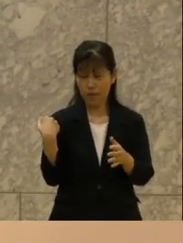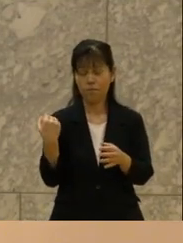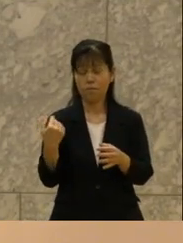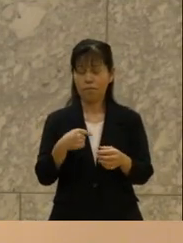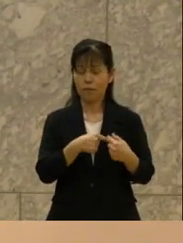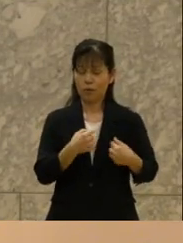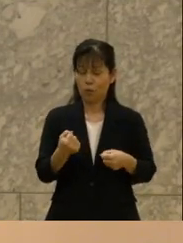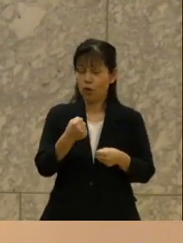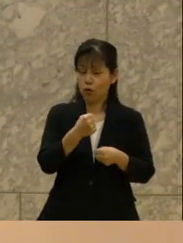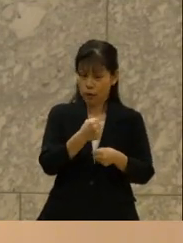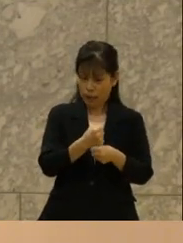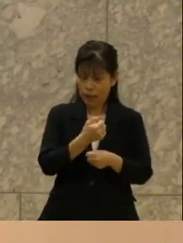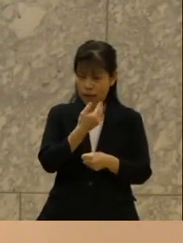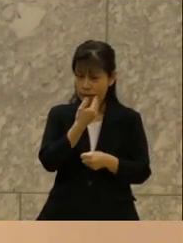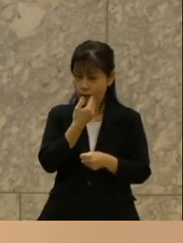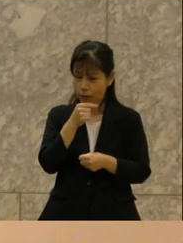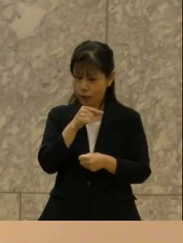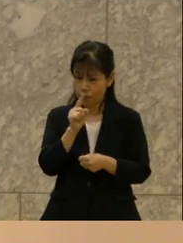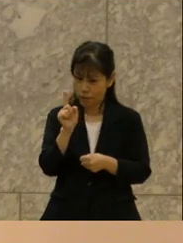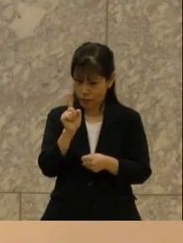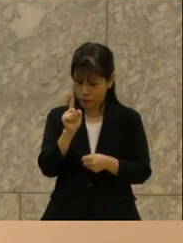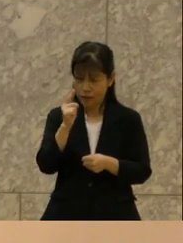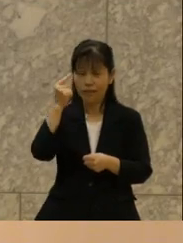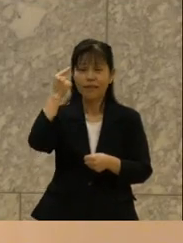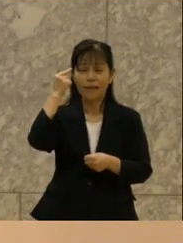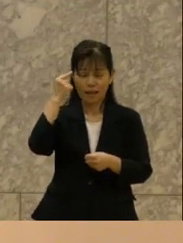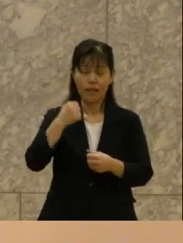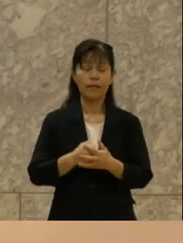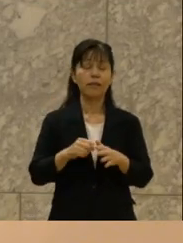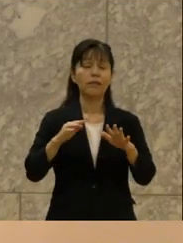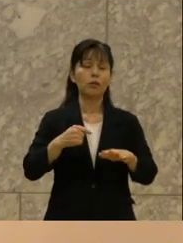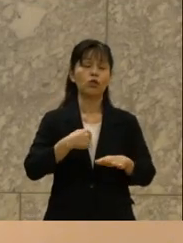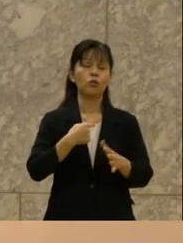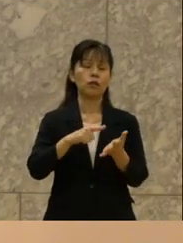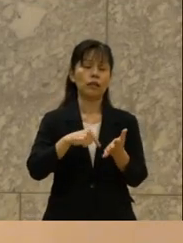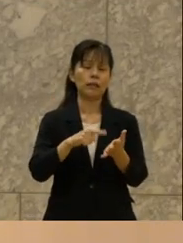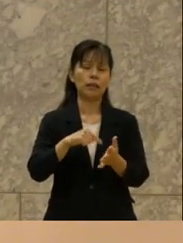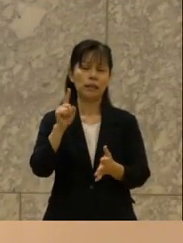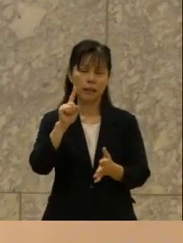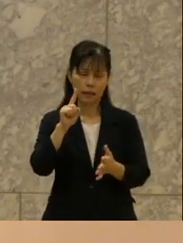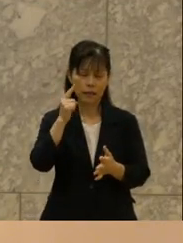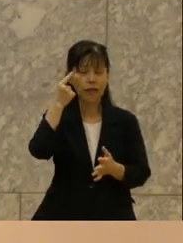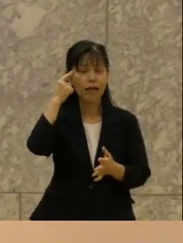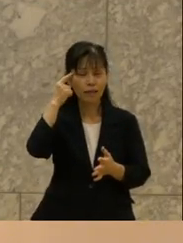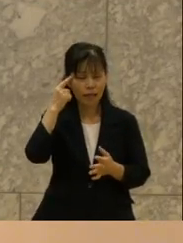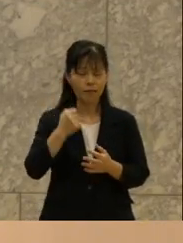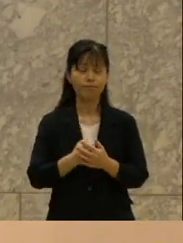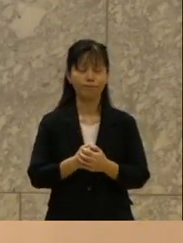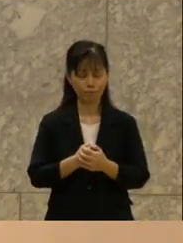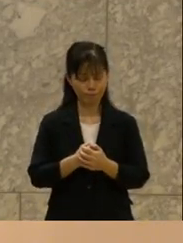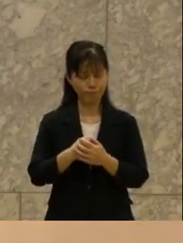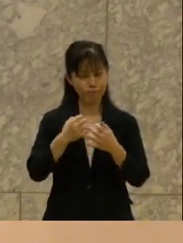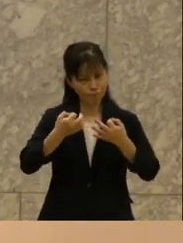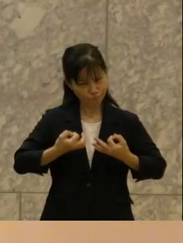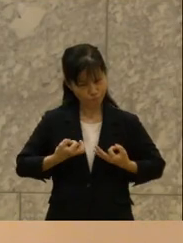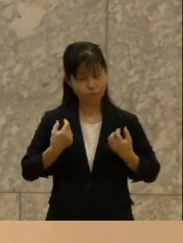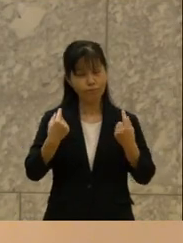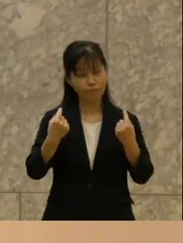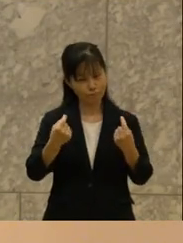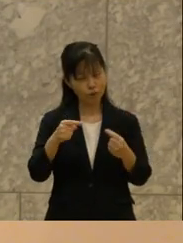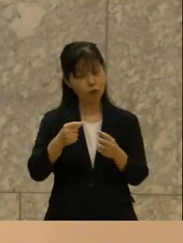ですね大事なことが何かということであるとか今の自分なりが足りないかというところを見つめられるようなそんな